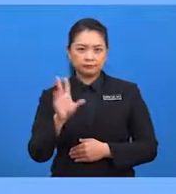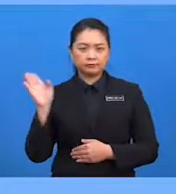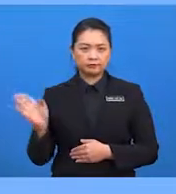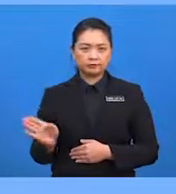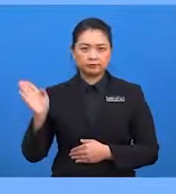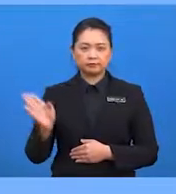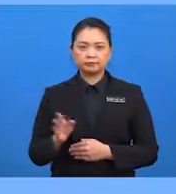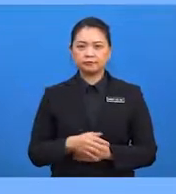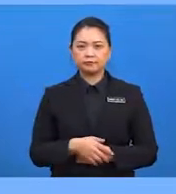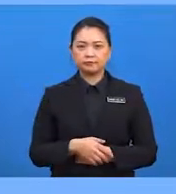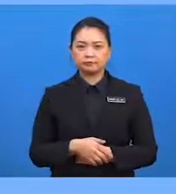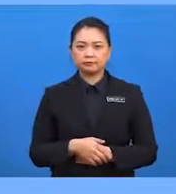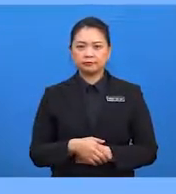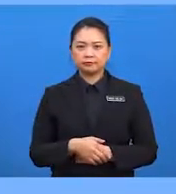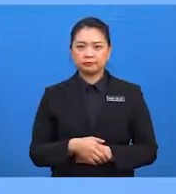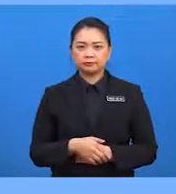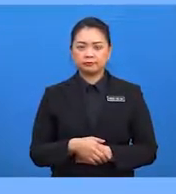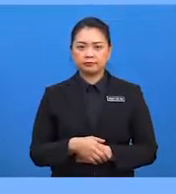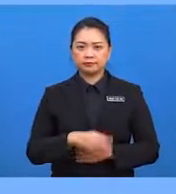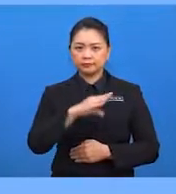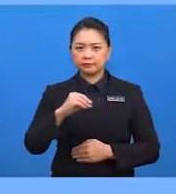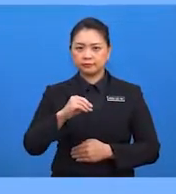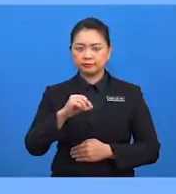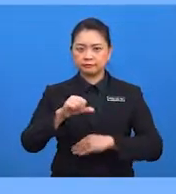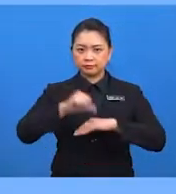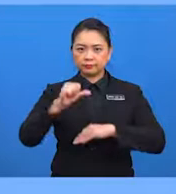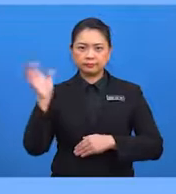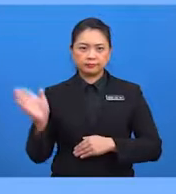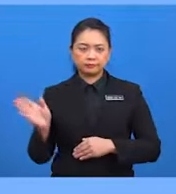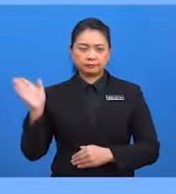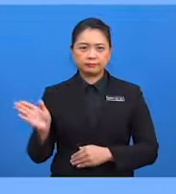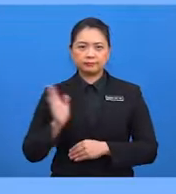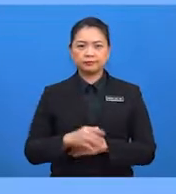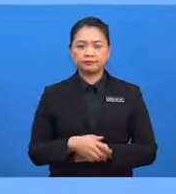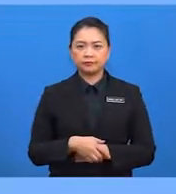HNO3 dan asid sulfurik